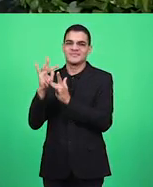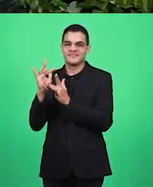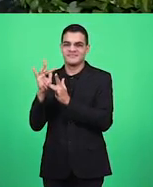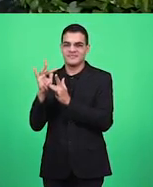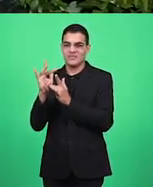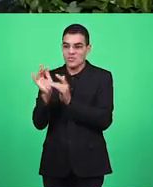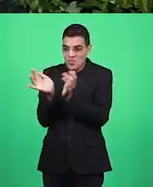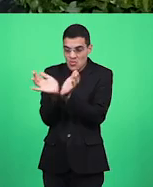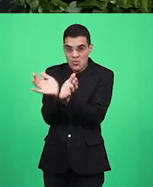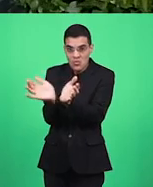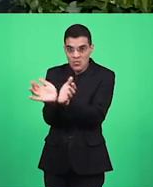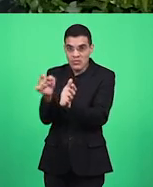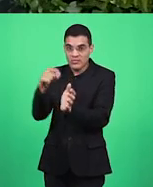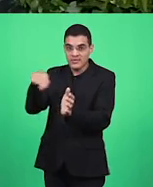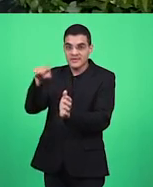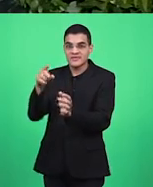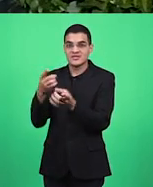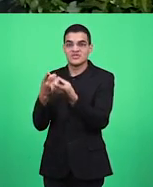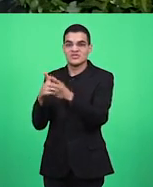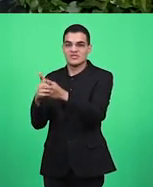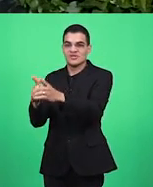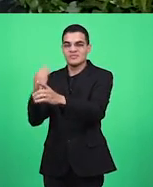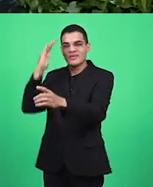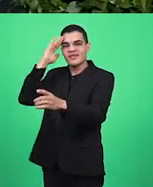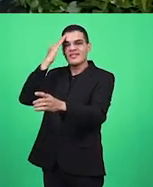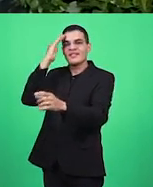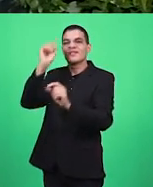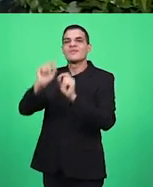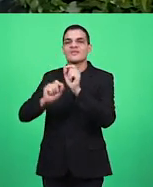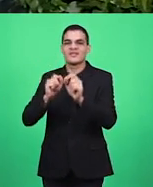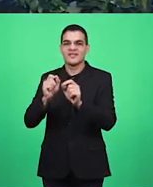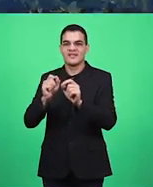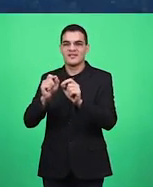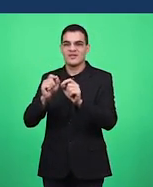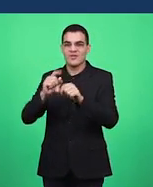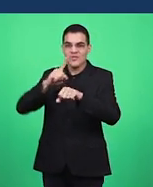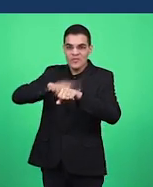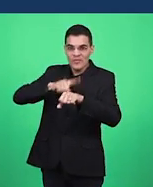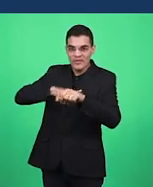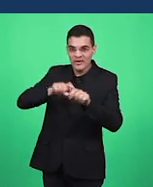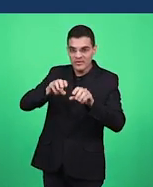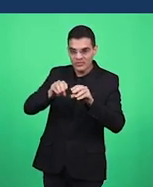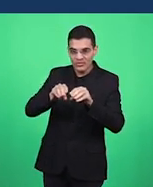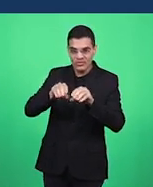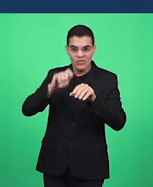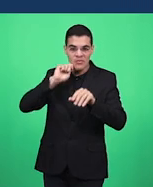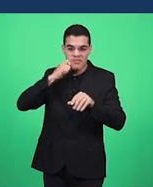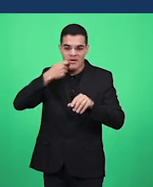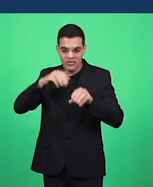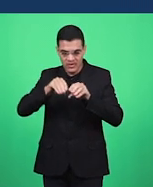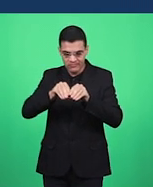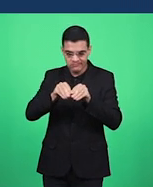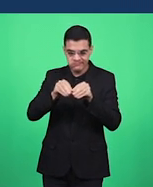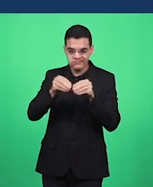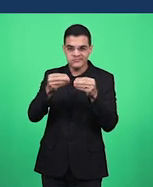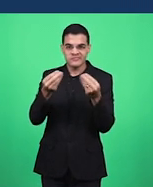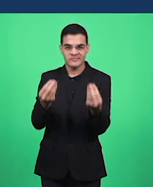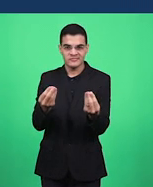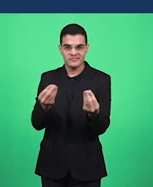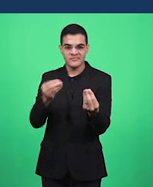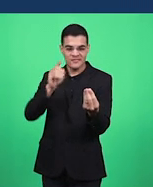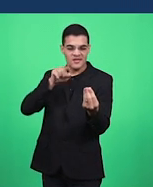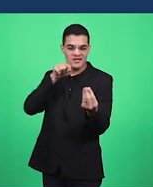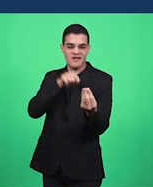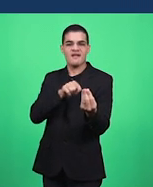И ученики поняли доктрину. Доктрина – это преломленный хлеб. Когда он преломил хлеб,